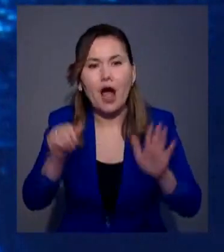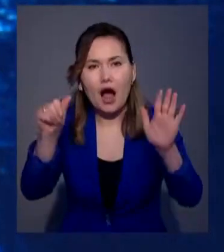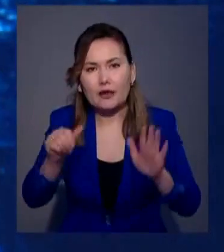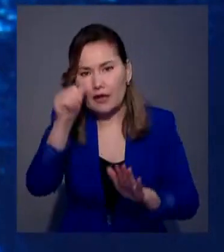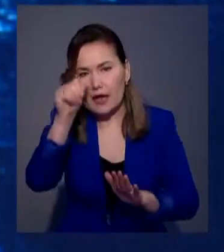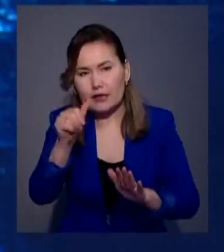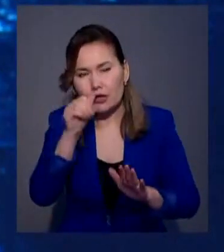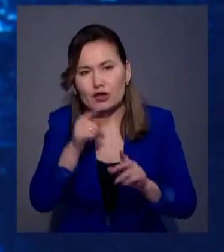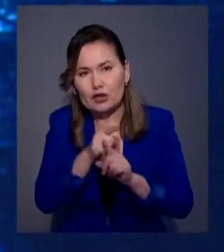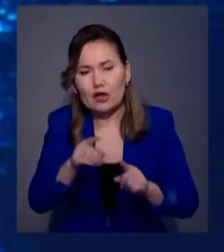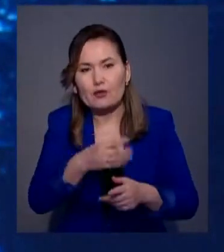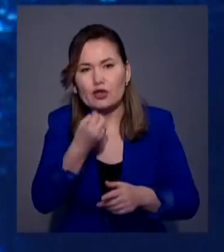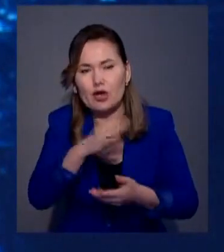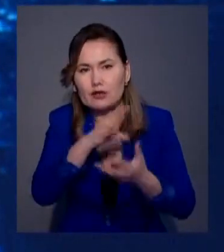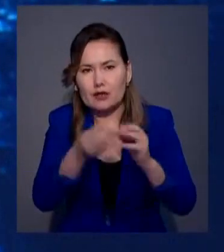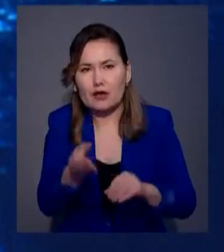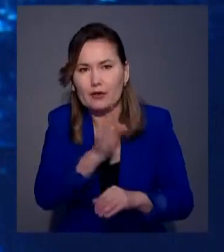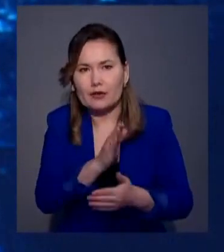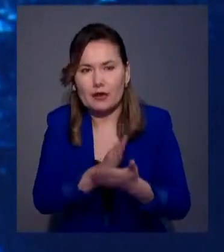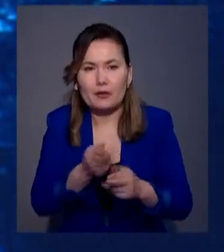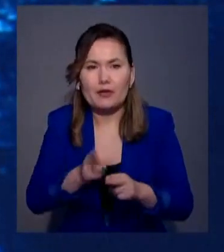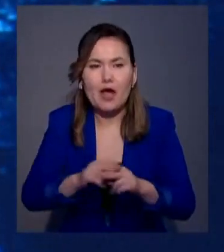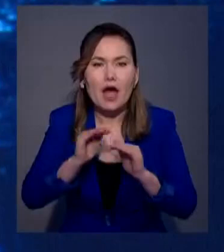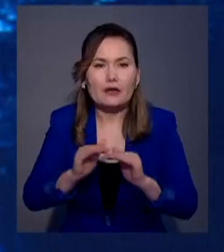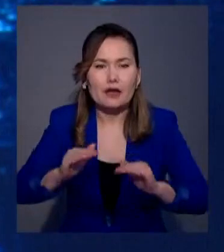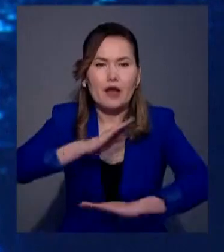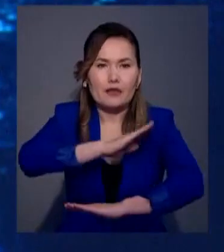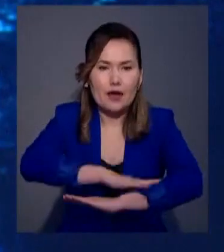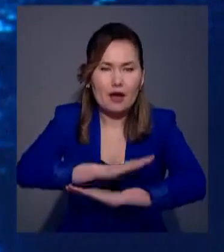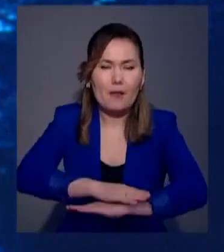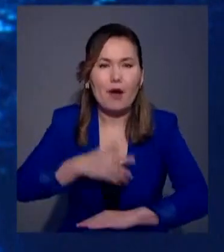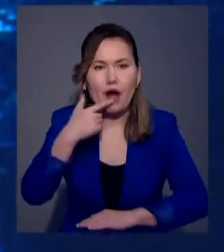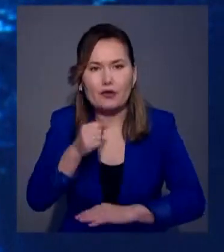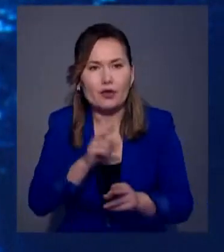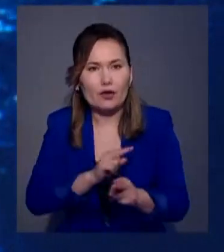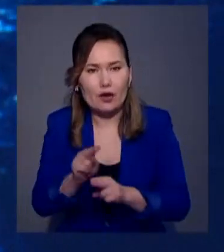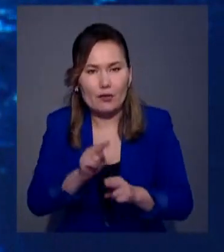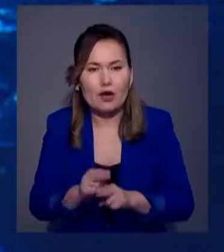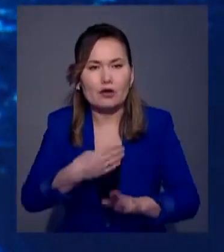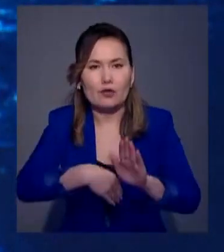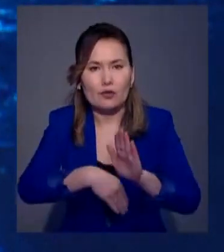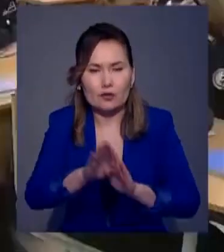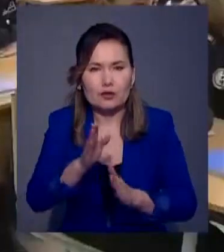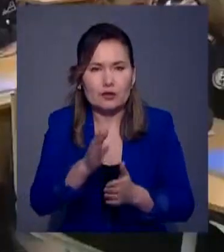ішінде жаңа жүйе өз нәтижесін береді дейді мамандар. Шәкірттер тәртіпке төселіп, шыңдалып келеді.